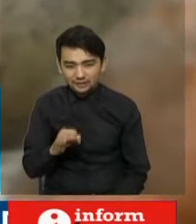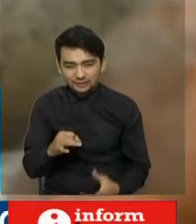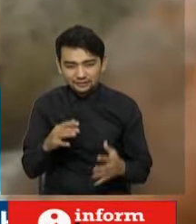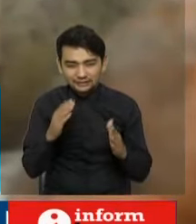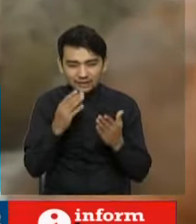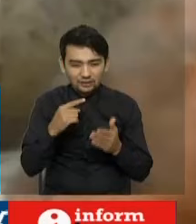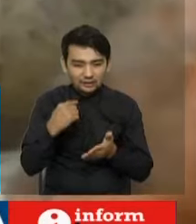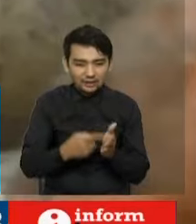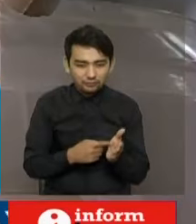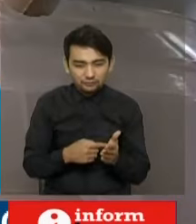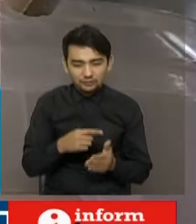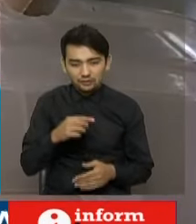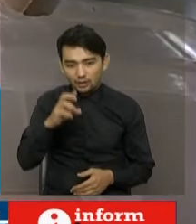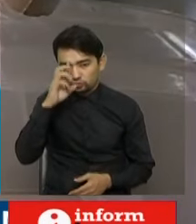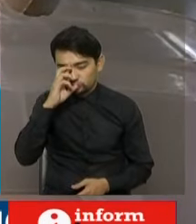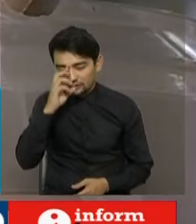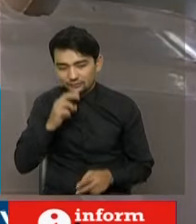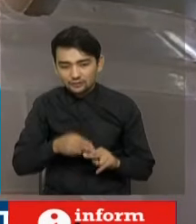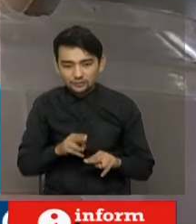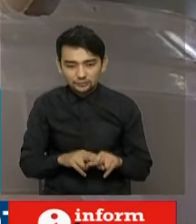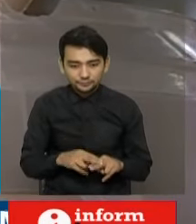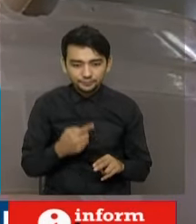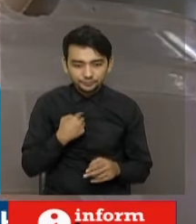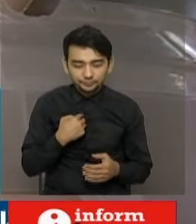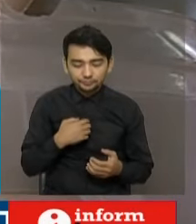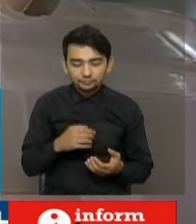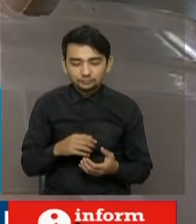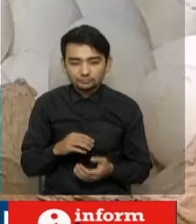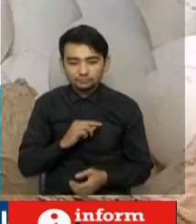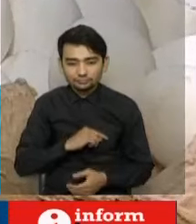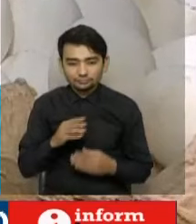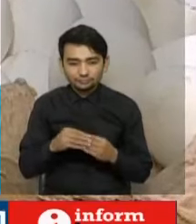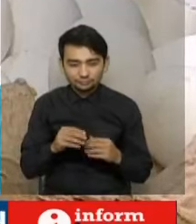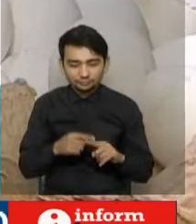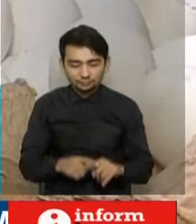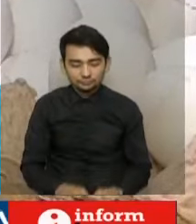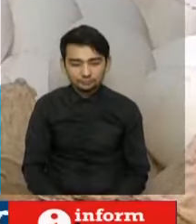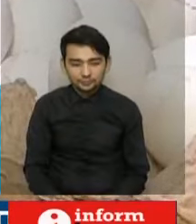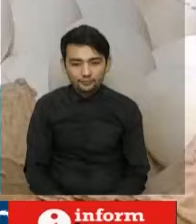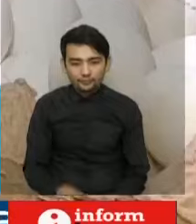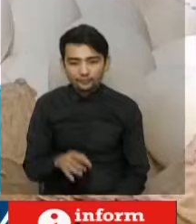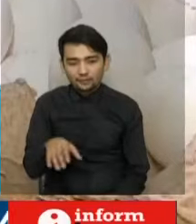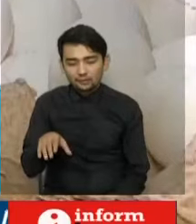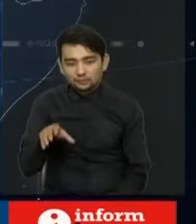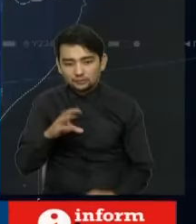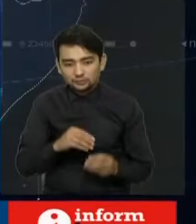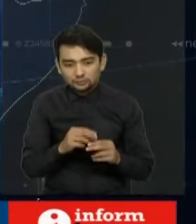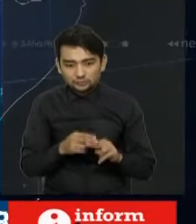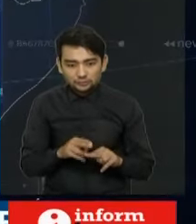зеркальными требованиями со стороны государств, с которыми мы состоим в партнерских отношениях. Те, которые мы начнем